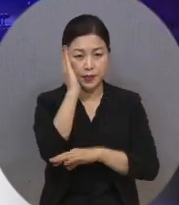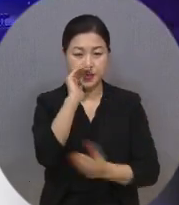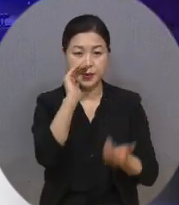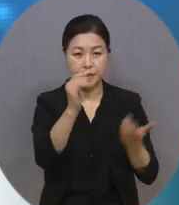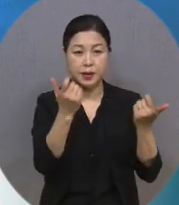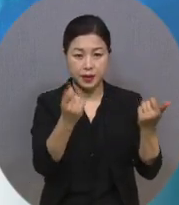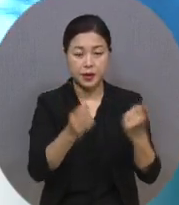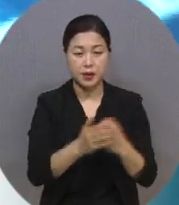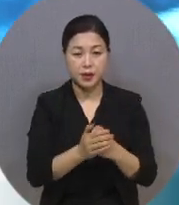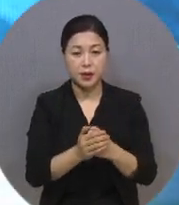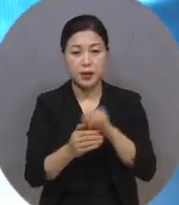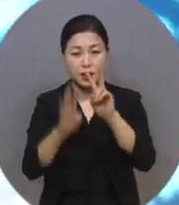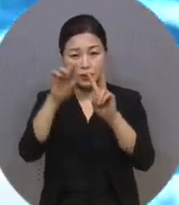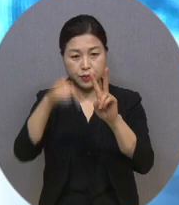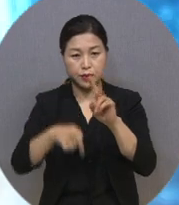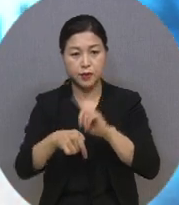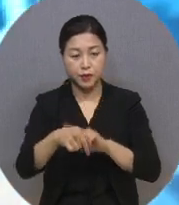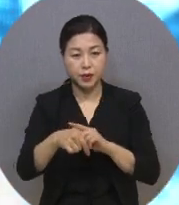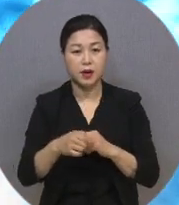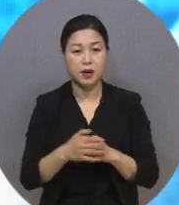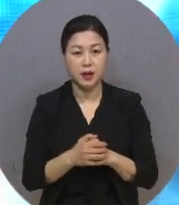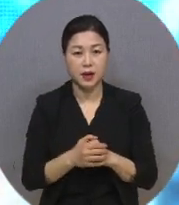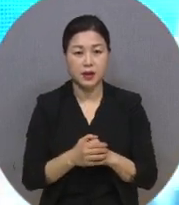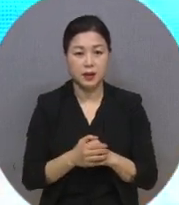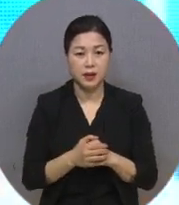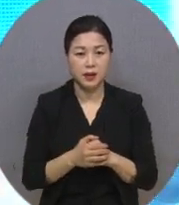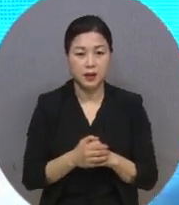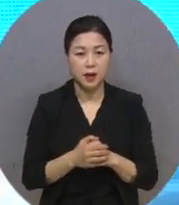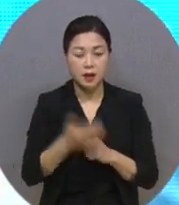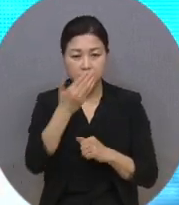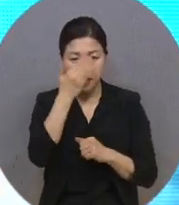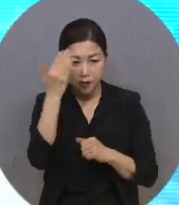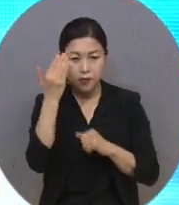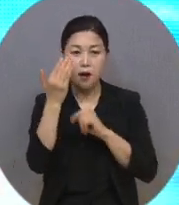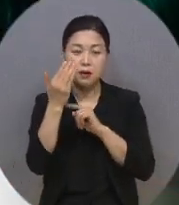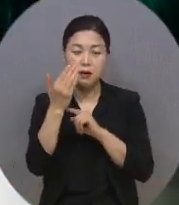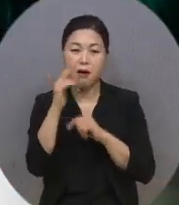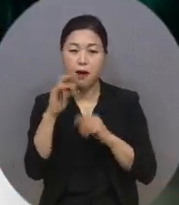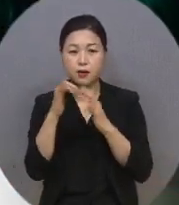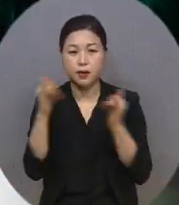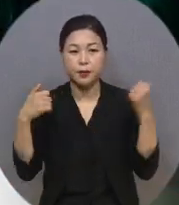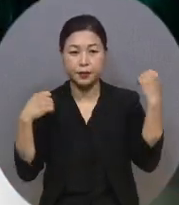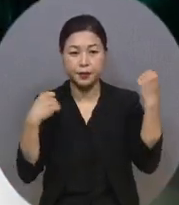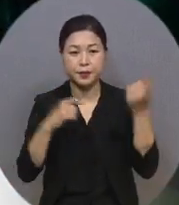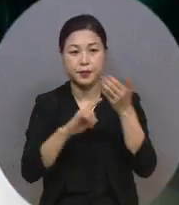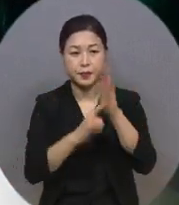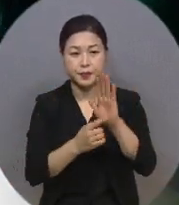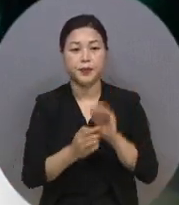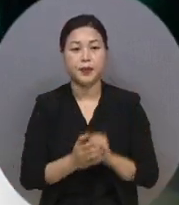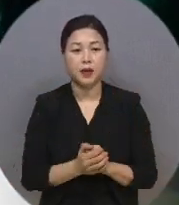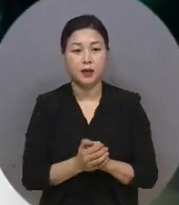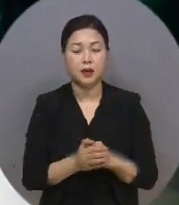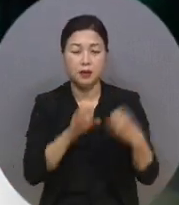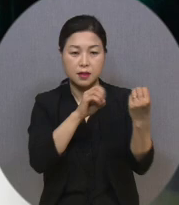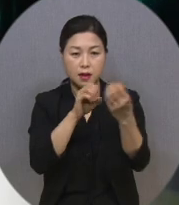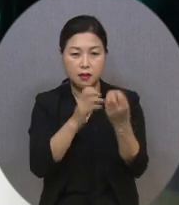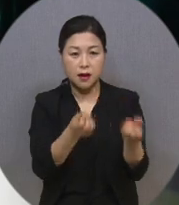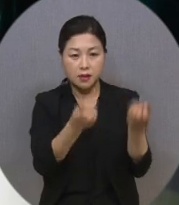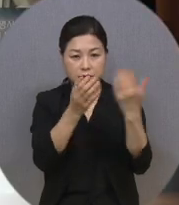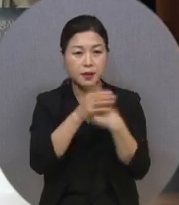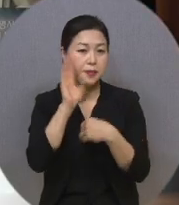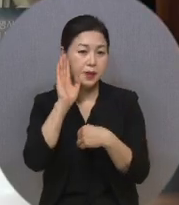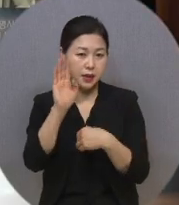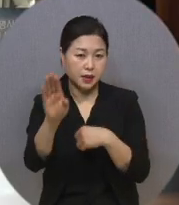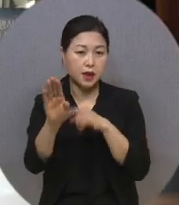진행했고 2부에서는 아이돌의 공연으로 채워졌습니다. 횡성군은 토크 콘서트를 통해 미래를 맞이할